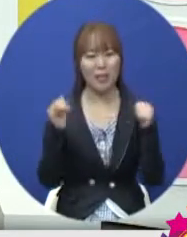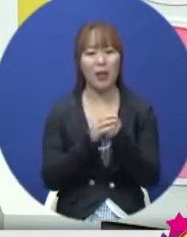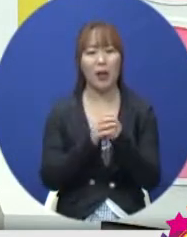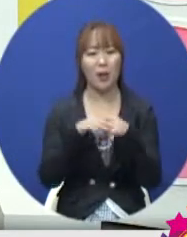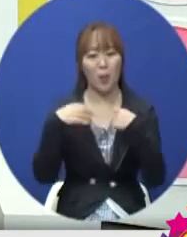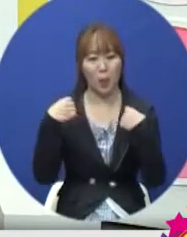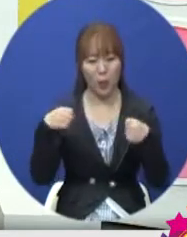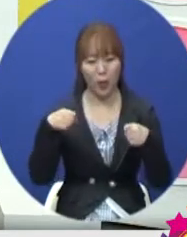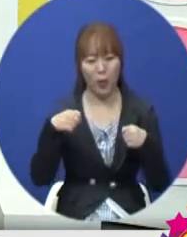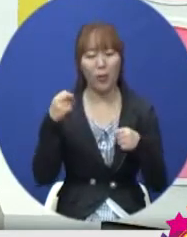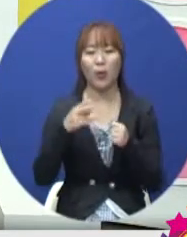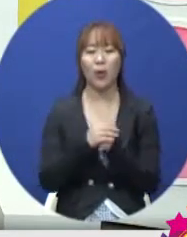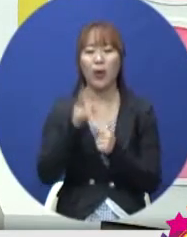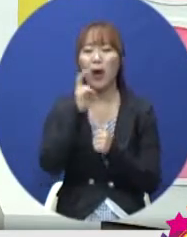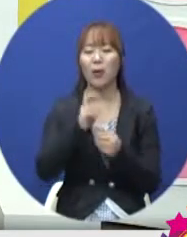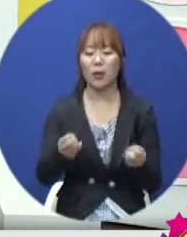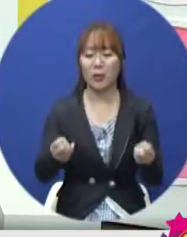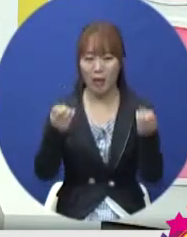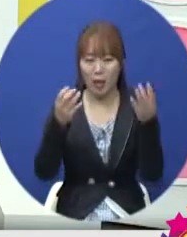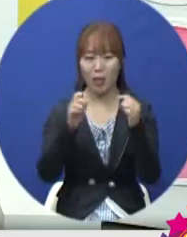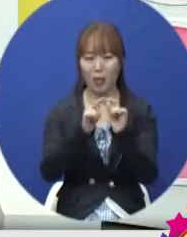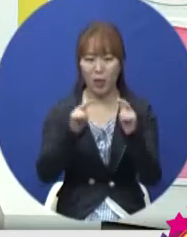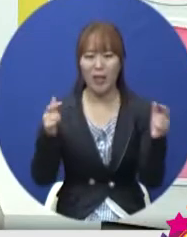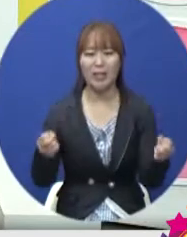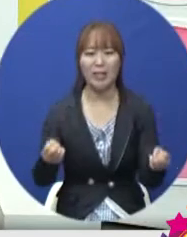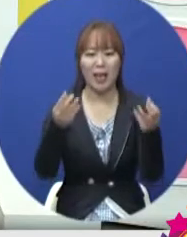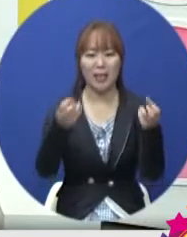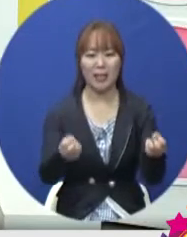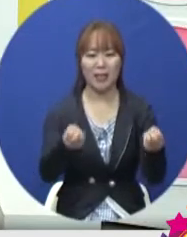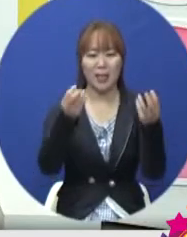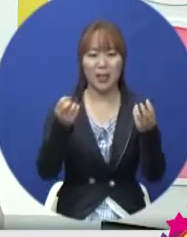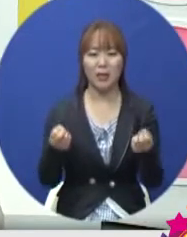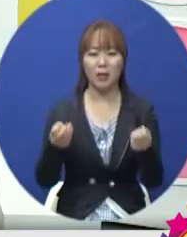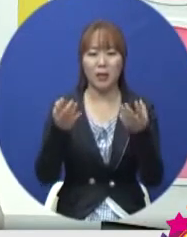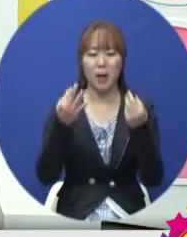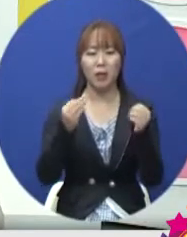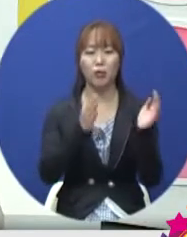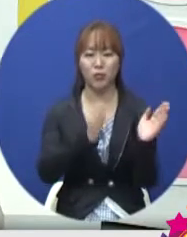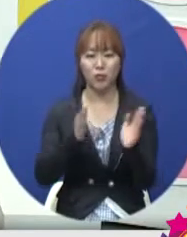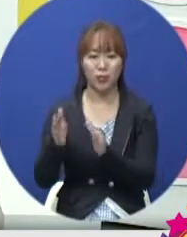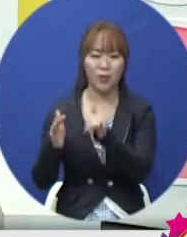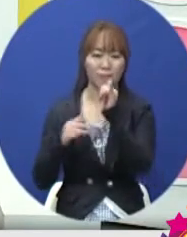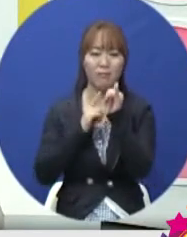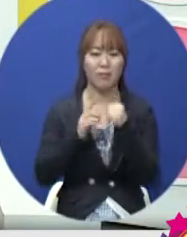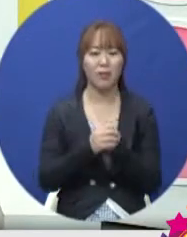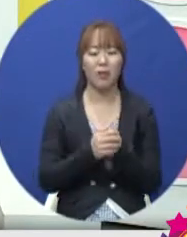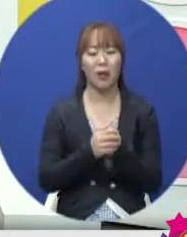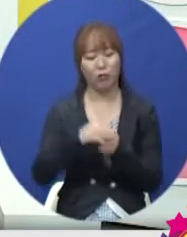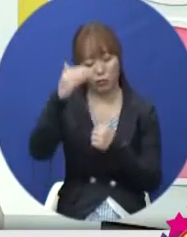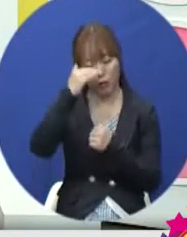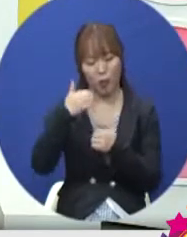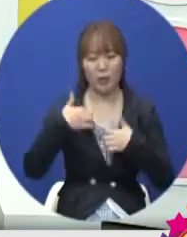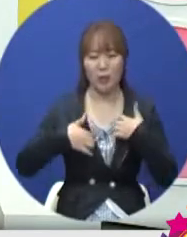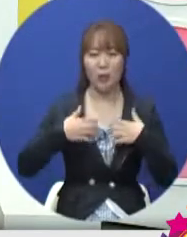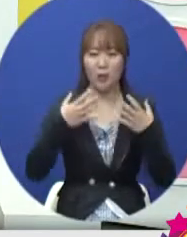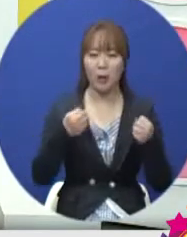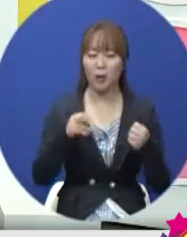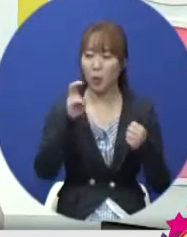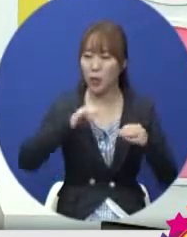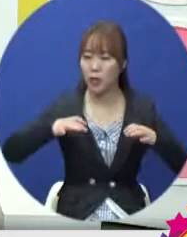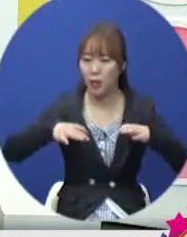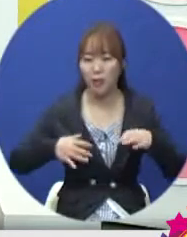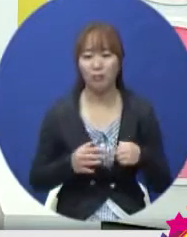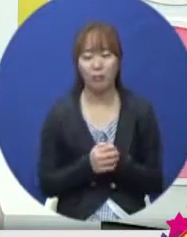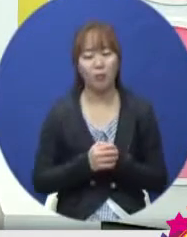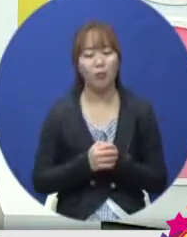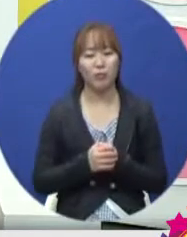공연은 물론이고요. 아, 네네. 또 가요제를 비롯한 다양한 행사들이 준비가 되어 있다고 합니다. 이 볼거리, 즐길거리가 많은 노래 것 같은데요.